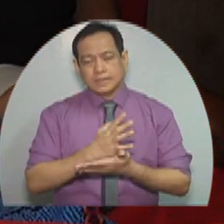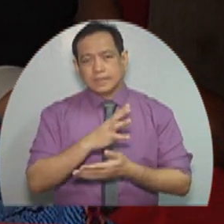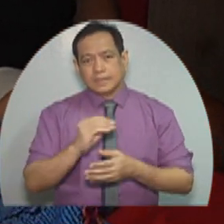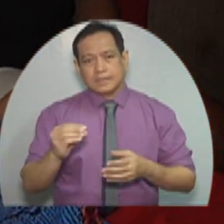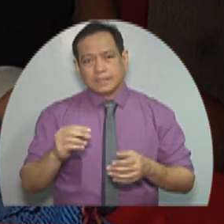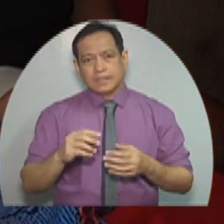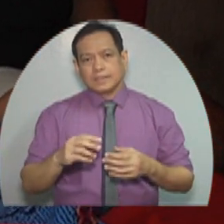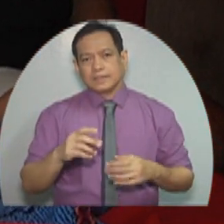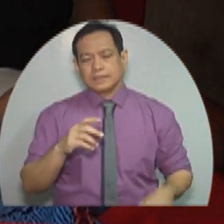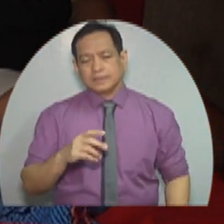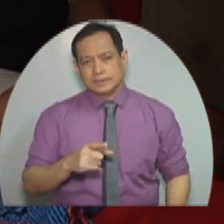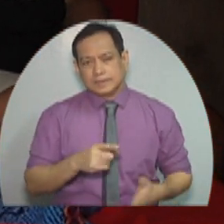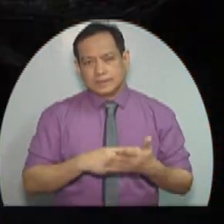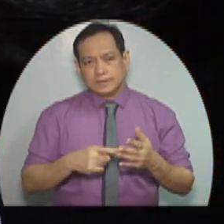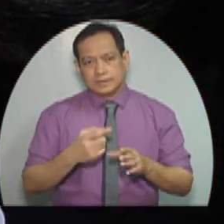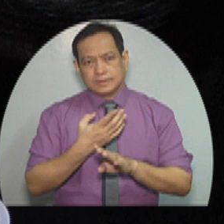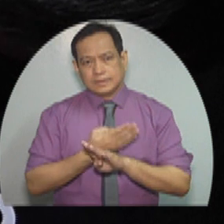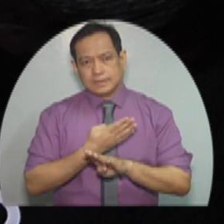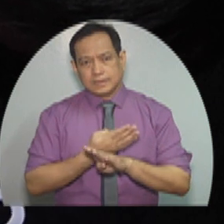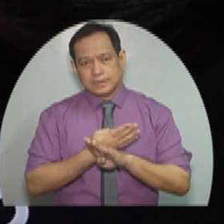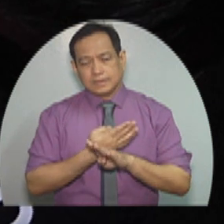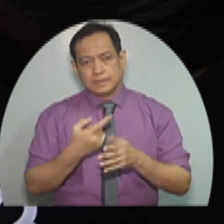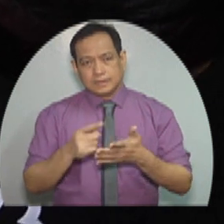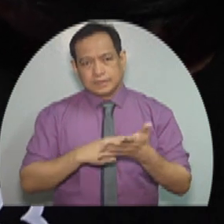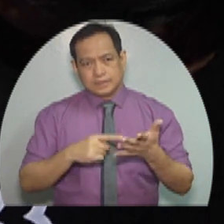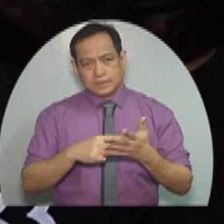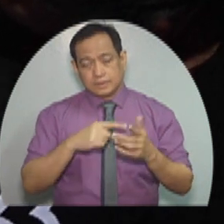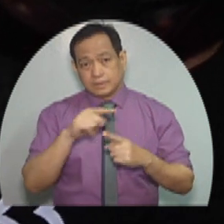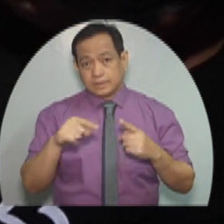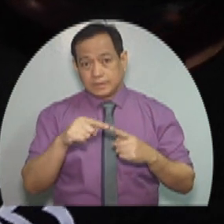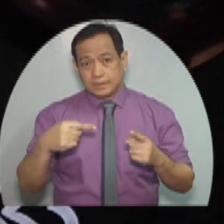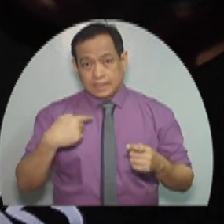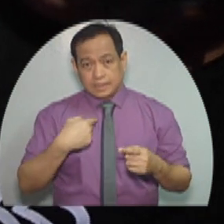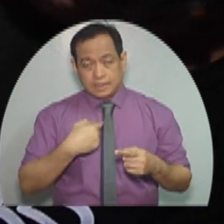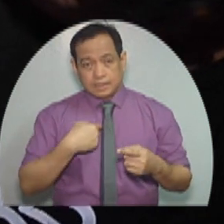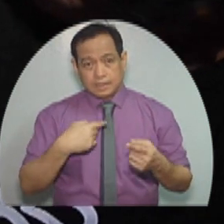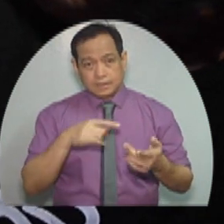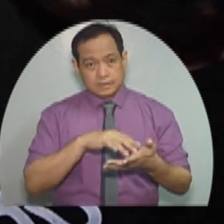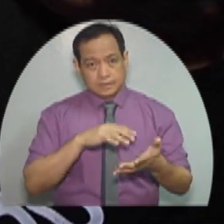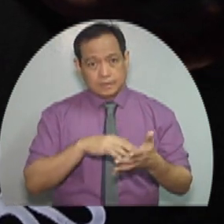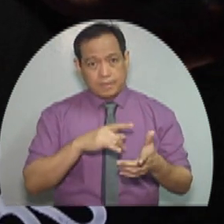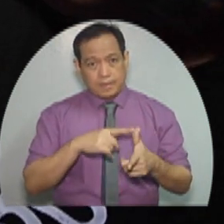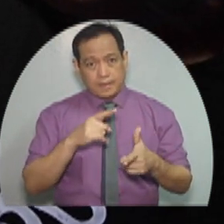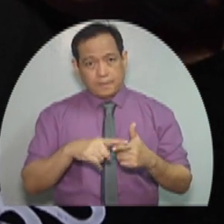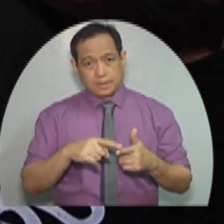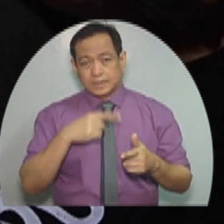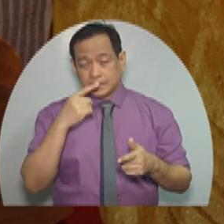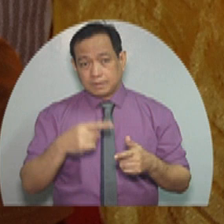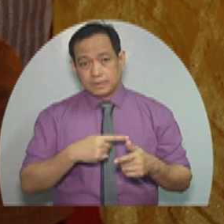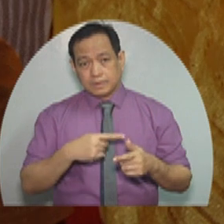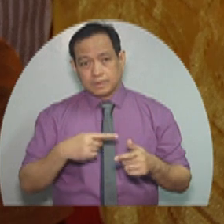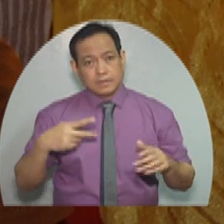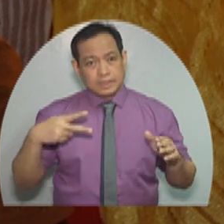at marupok ang kanyang mga buto. Apo, nag-aaral po ako nun. Tapos nung sinabi mo po,